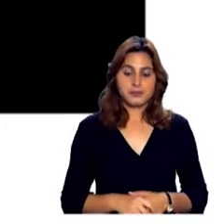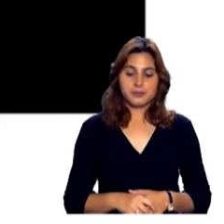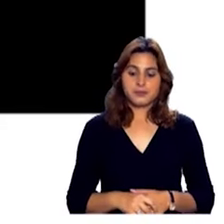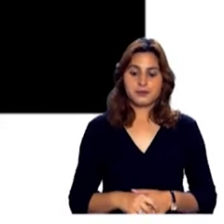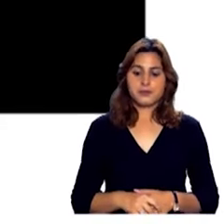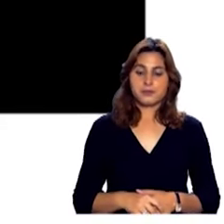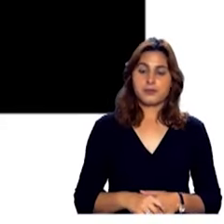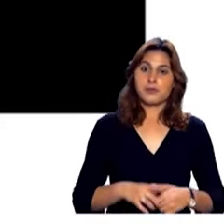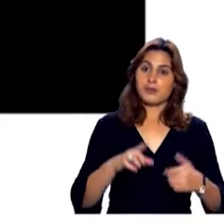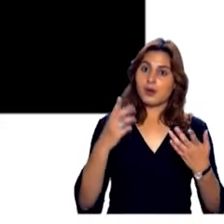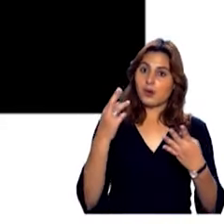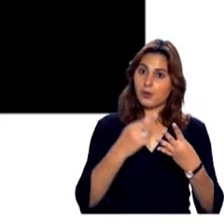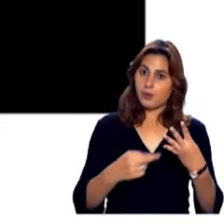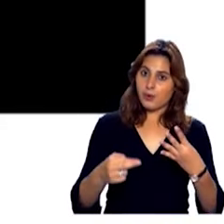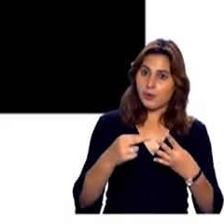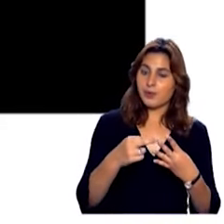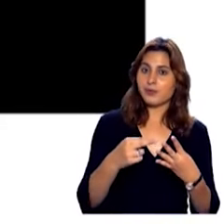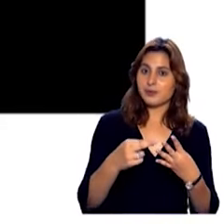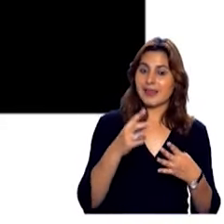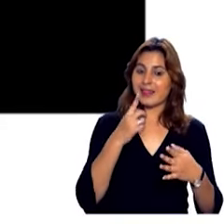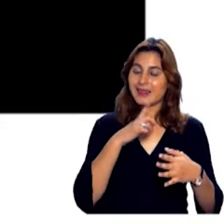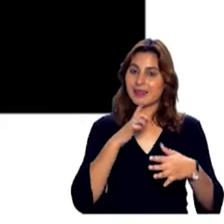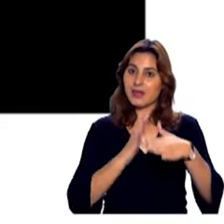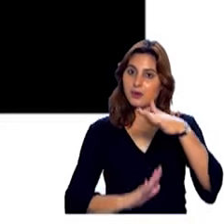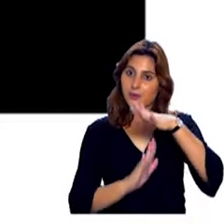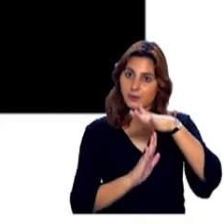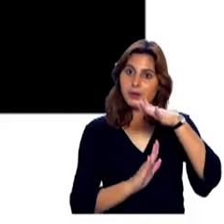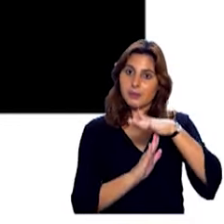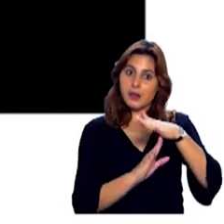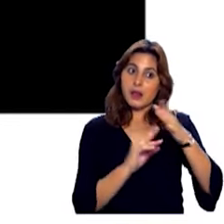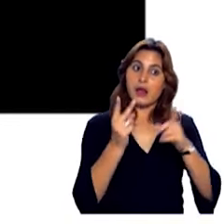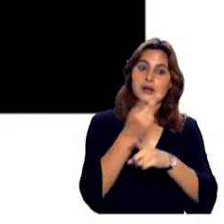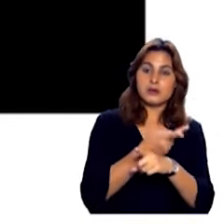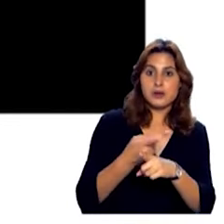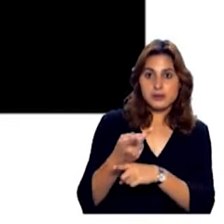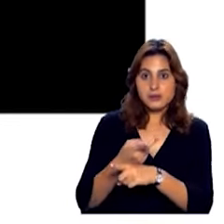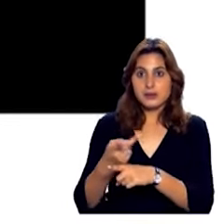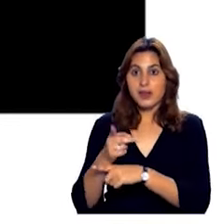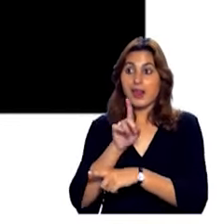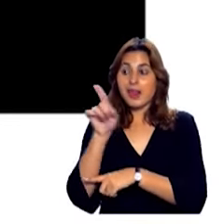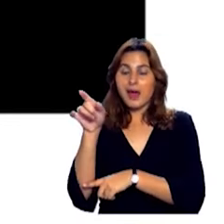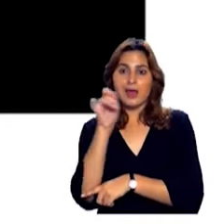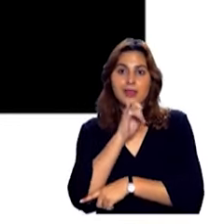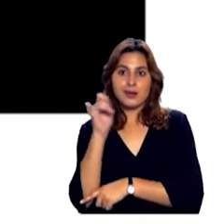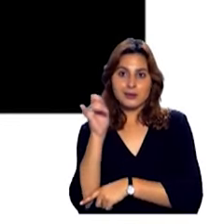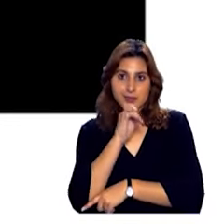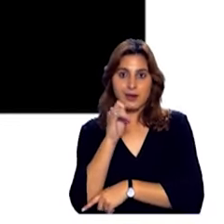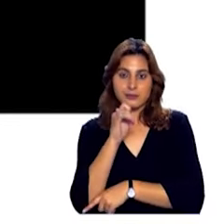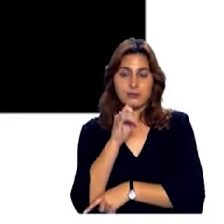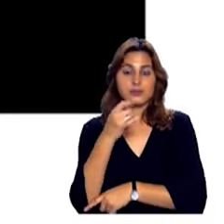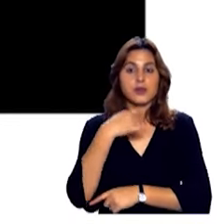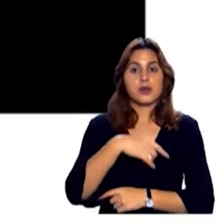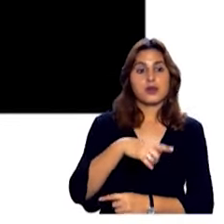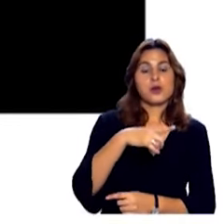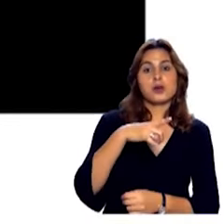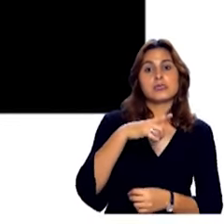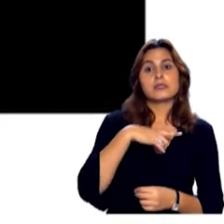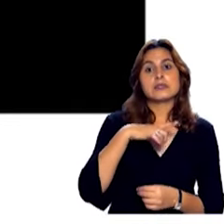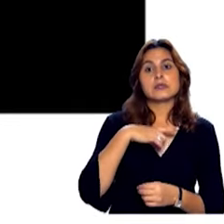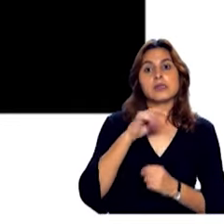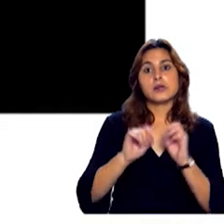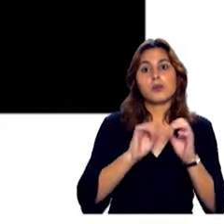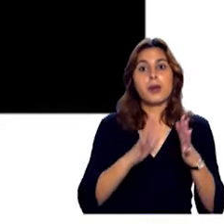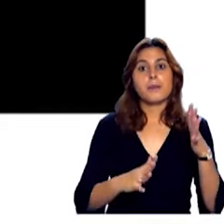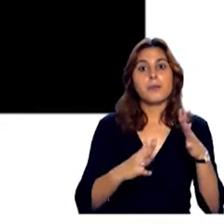cassazione Il ricorso per cassazione in Italia lo defini come un mezzo di impugnazione a critica vincol cio I